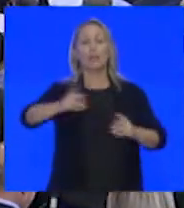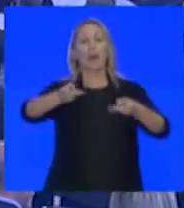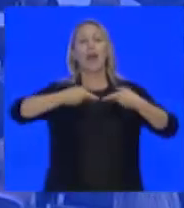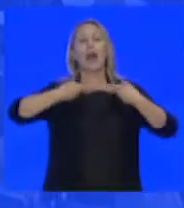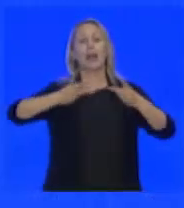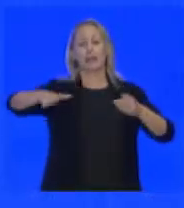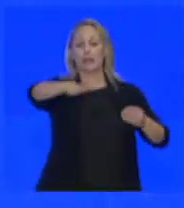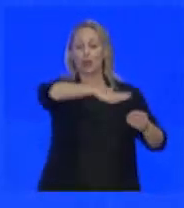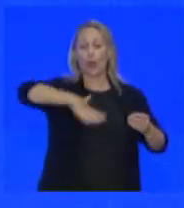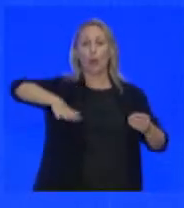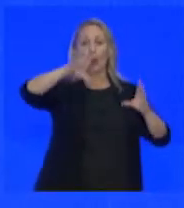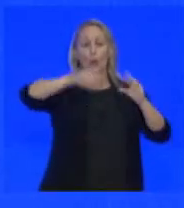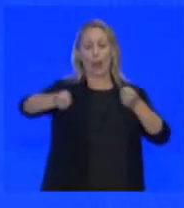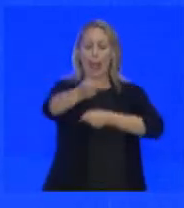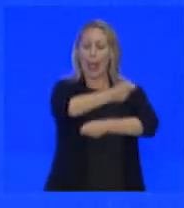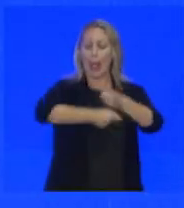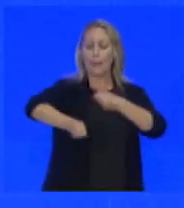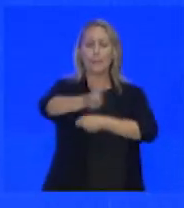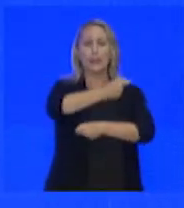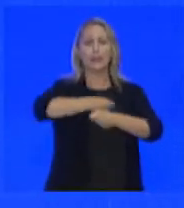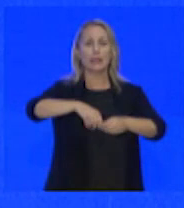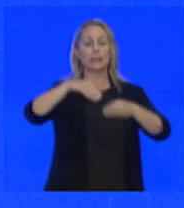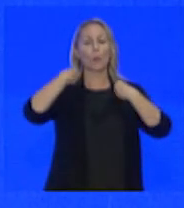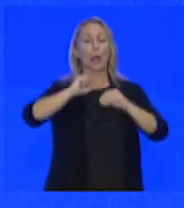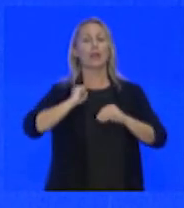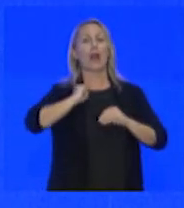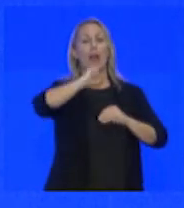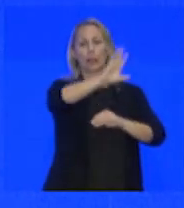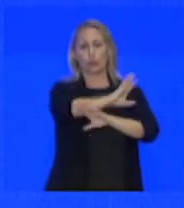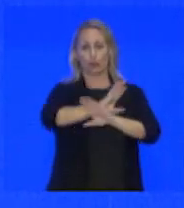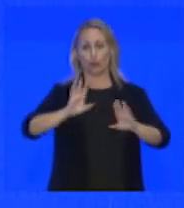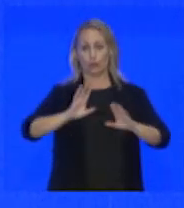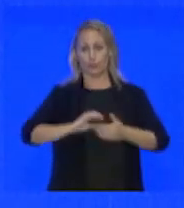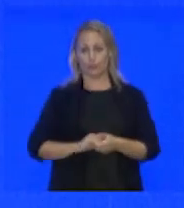ζώνης αποκλειστικά για επιχειρήσεις με εξαγωγικό προσανατολισμό.